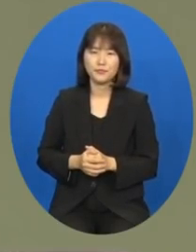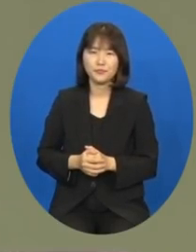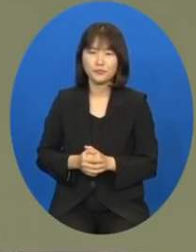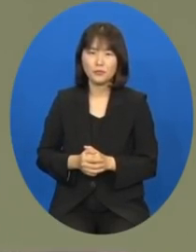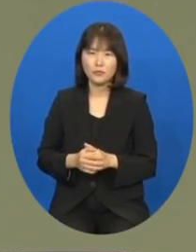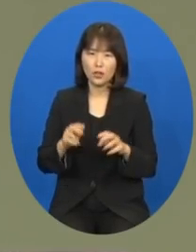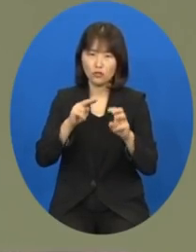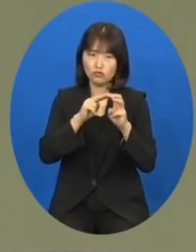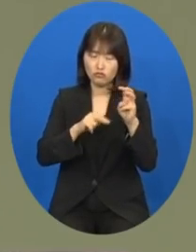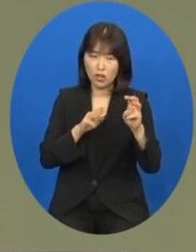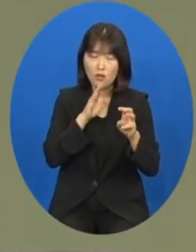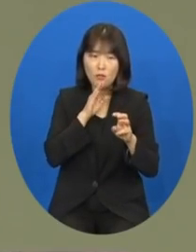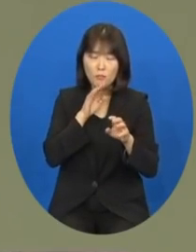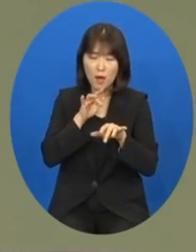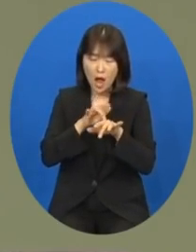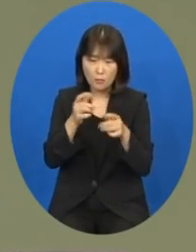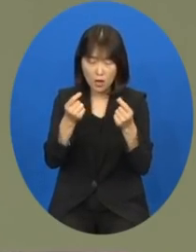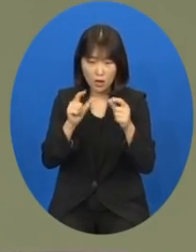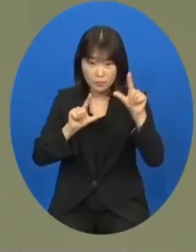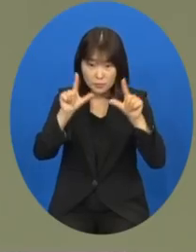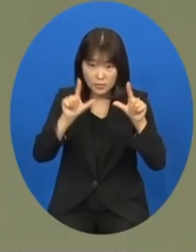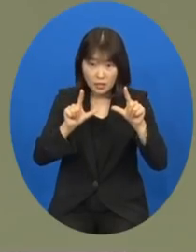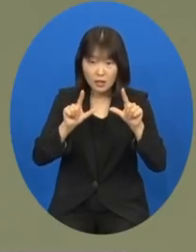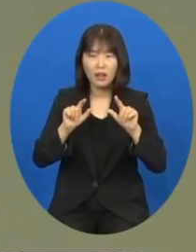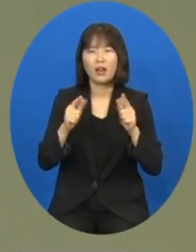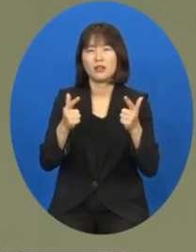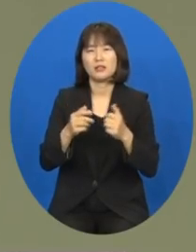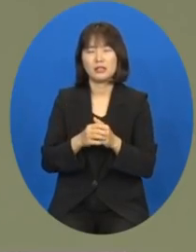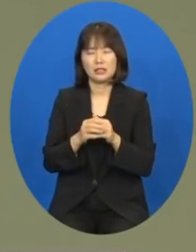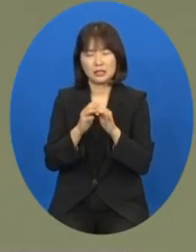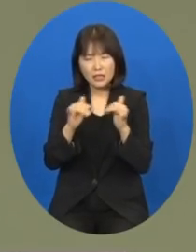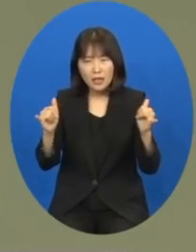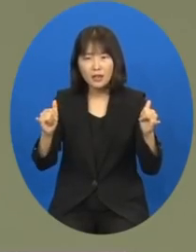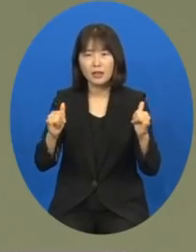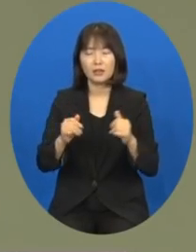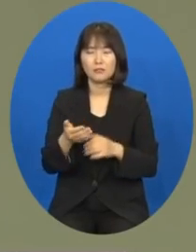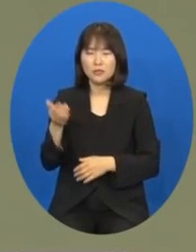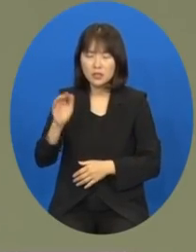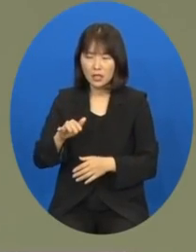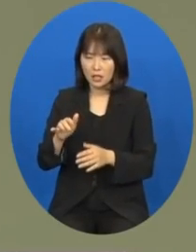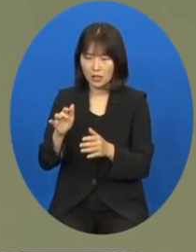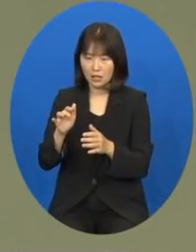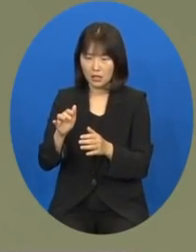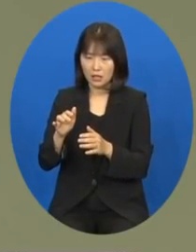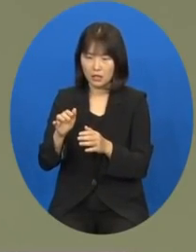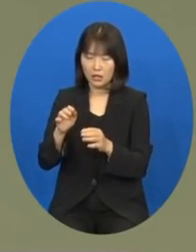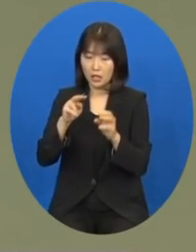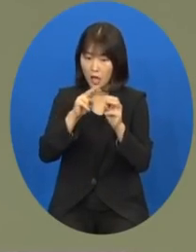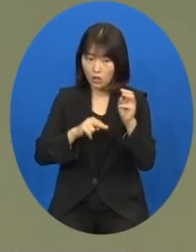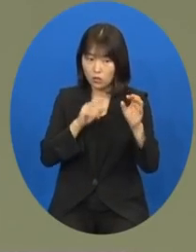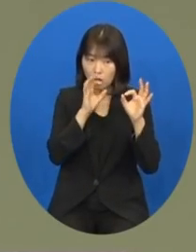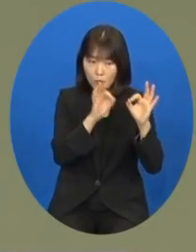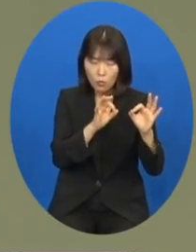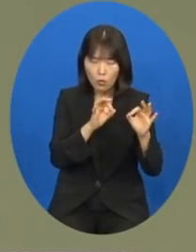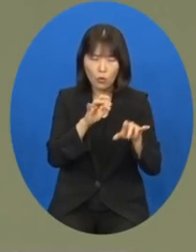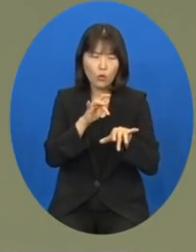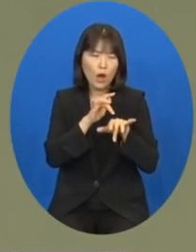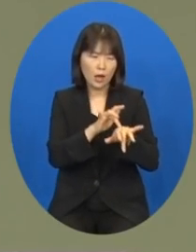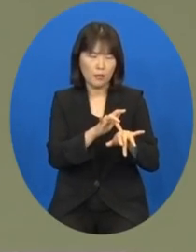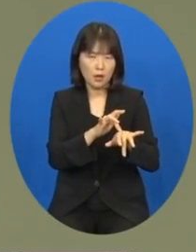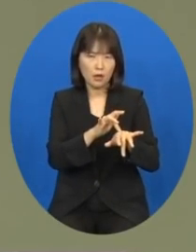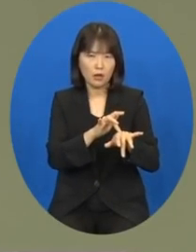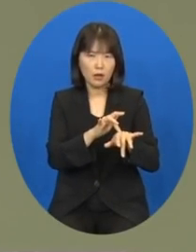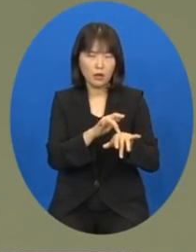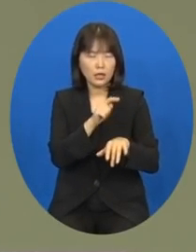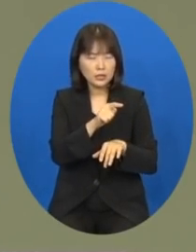피부가 빨갛고 그렇습니까 사람입니다 근데 예수님이 악마 라고 하시는 거예요 이것이 오늘의 핵심